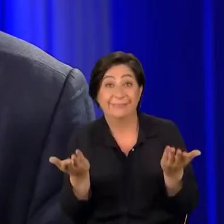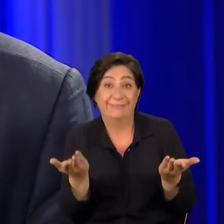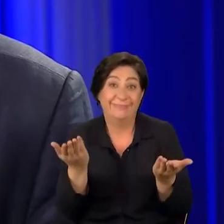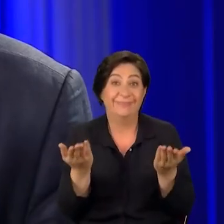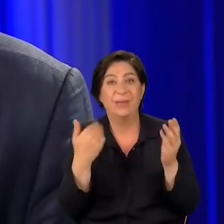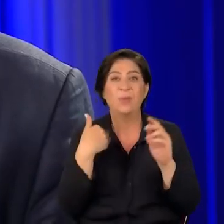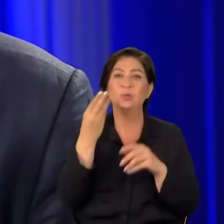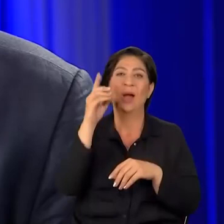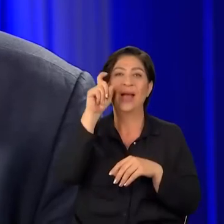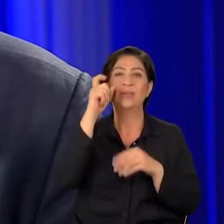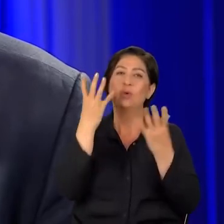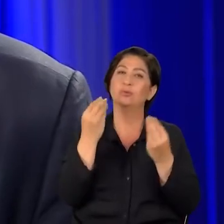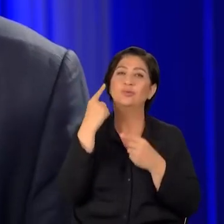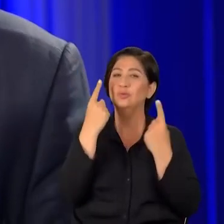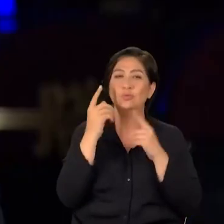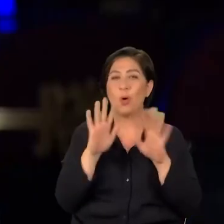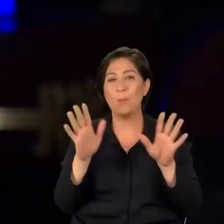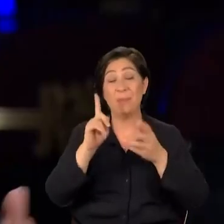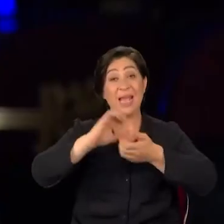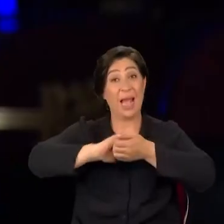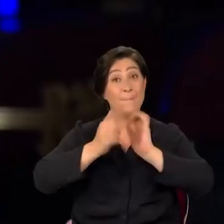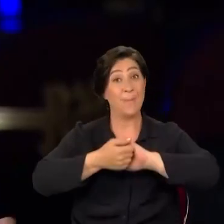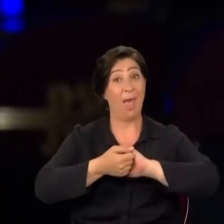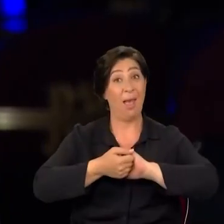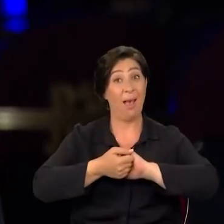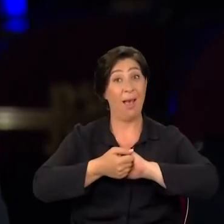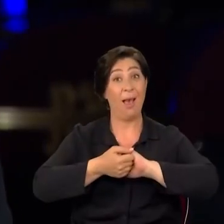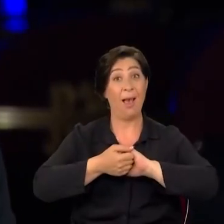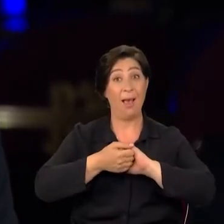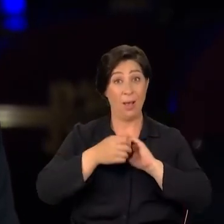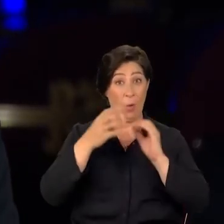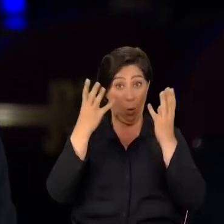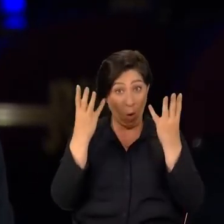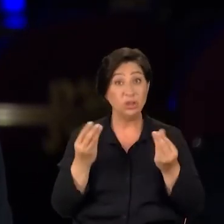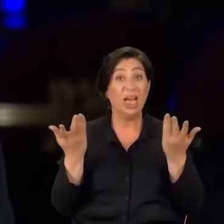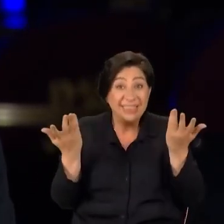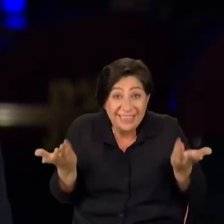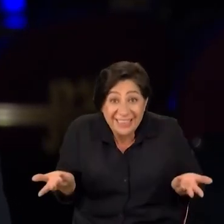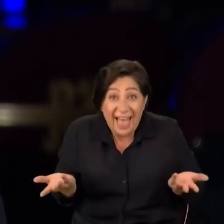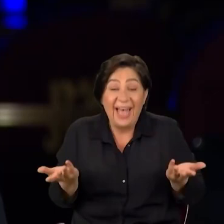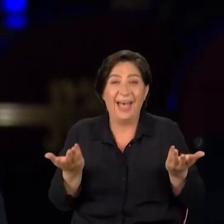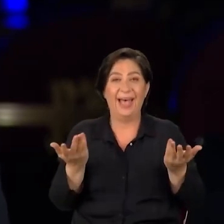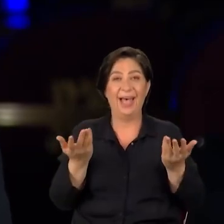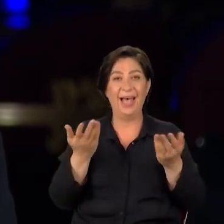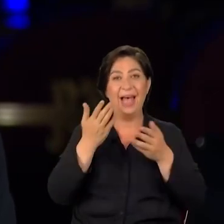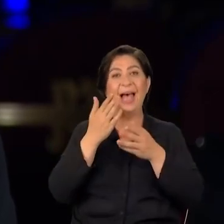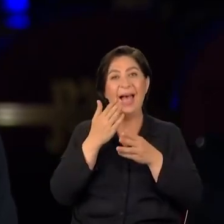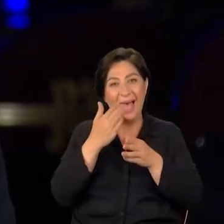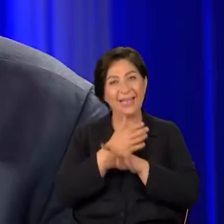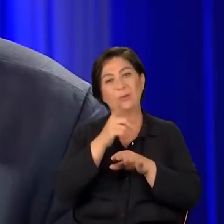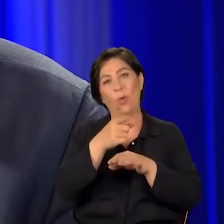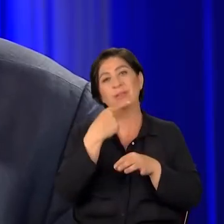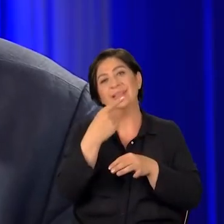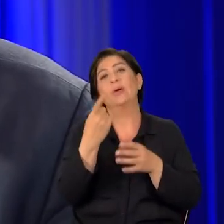Evet. Ben onun çok akıllıca olduğunu düşünmüyorum. Eğer bir kampanya omurgası teşkil edecekse zaten yani hakikat teşkil ötesi derken